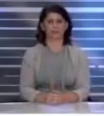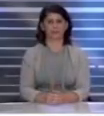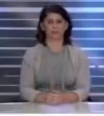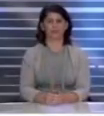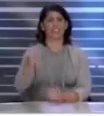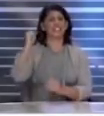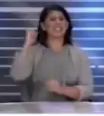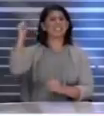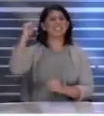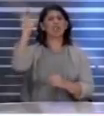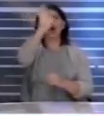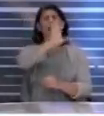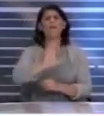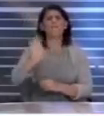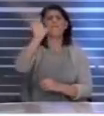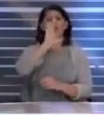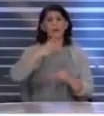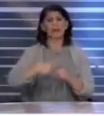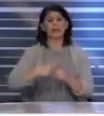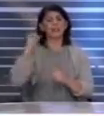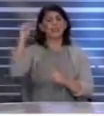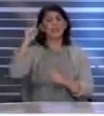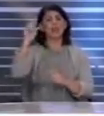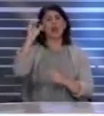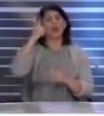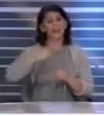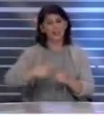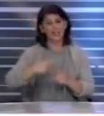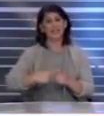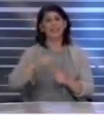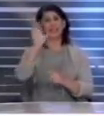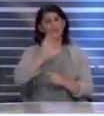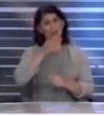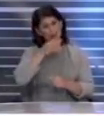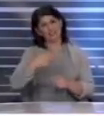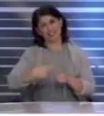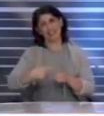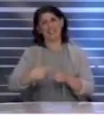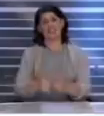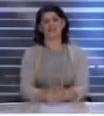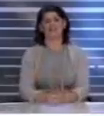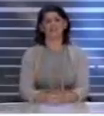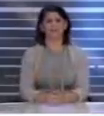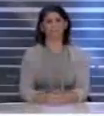Ζήτω η Ευρωπαϊκή Ελλάδα, ζήτω η Ελληνική Ευρώπη, είπε ο κύριος Γιούγκερ στα ελληνικά. Ευχαριστώ πάρα πολύ.